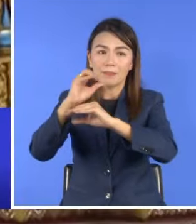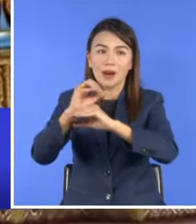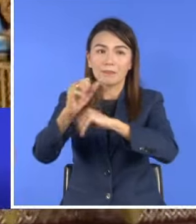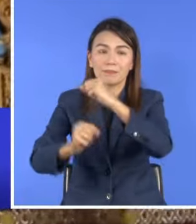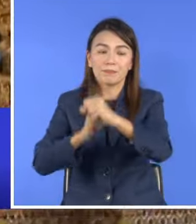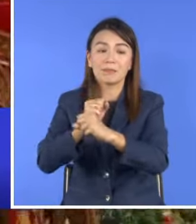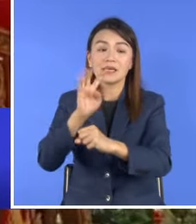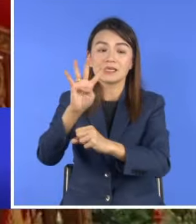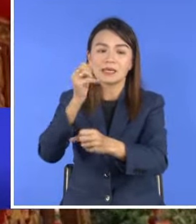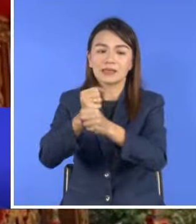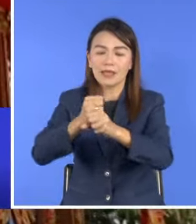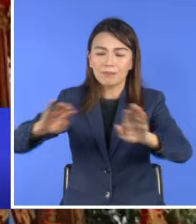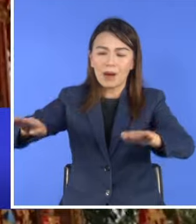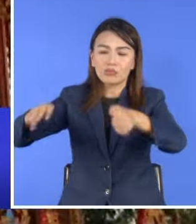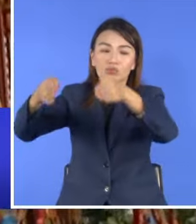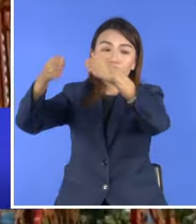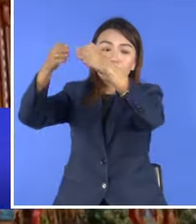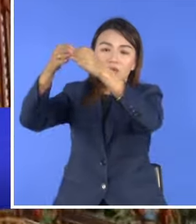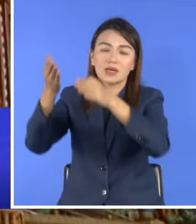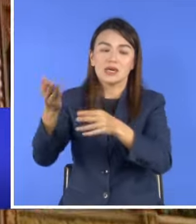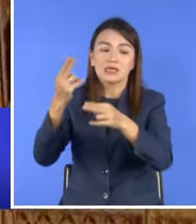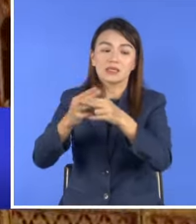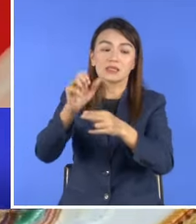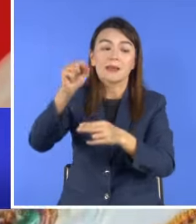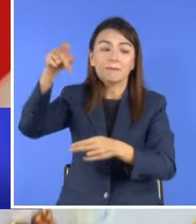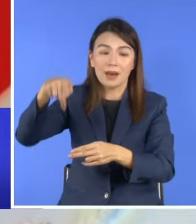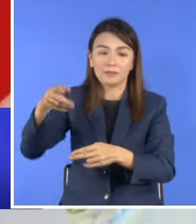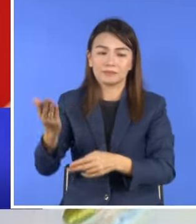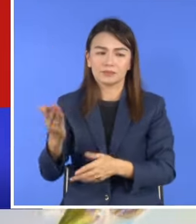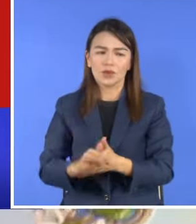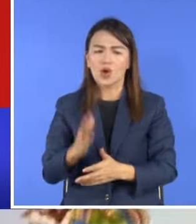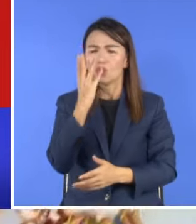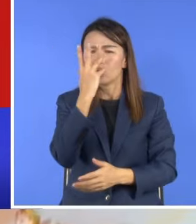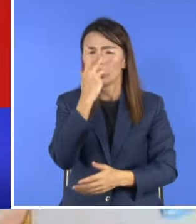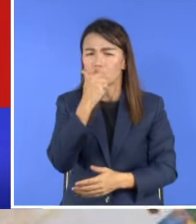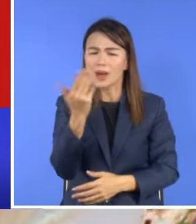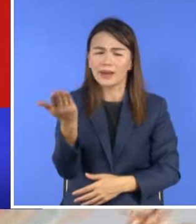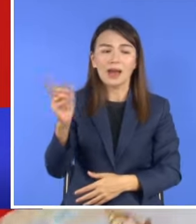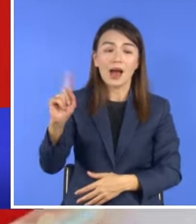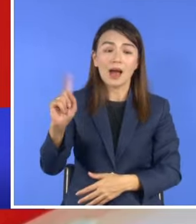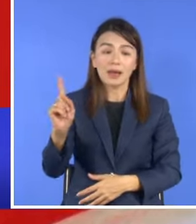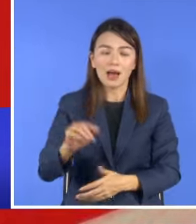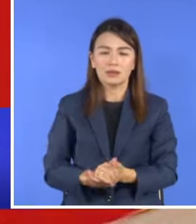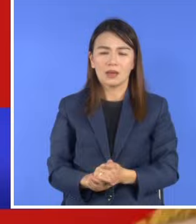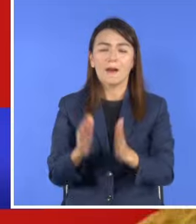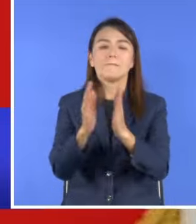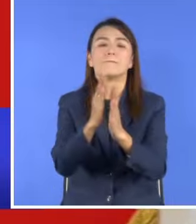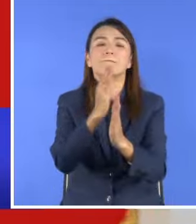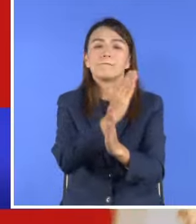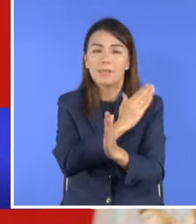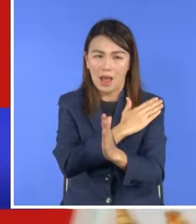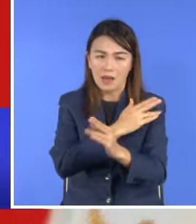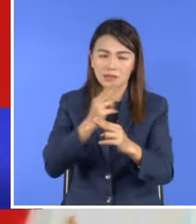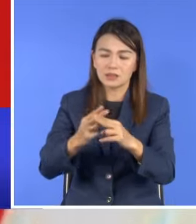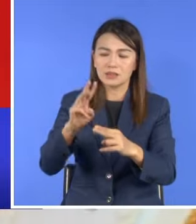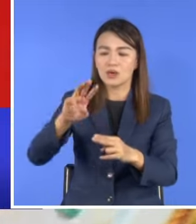ว่านี้ค่ะนายสัมพันธ์น้ำทองเล่าให้ฟังว่าความสวยงามของเมรุนี้สร้างโดยแนวคิดของพระครูวิมลพัฒนาภรณ์